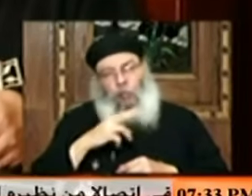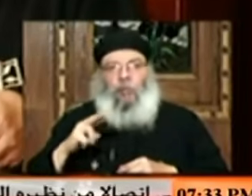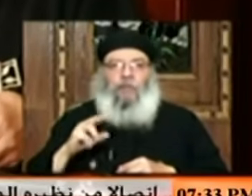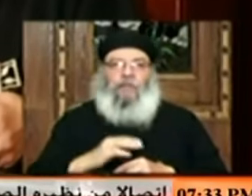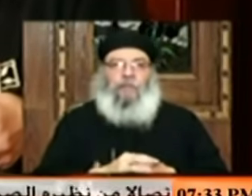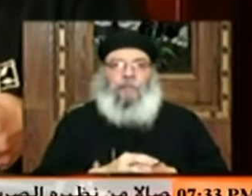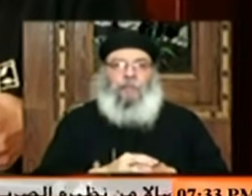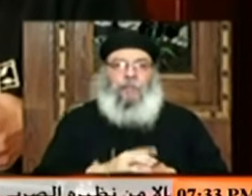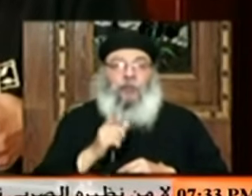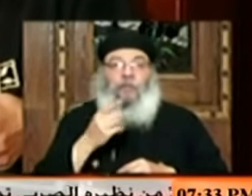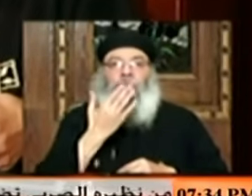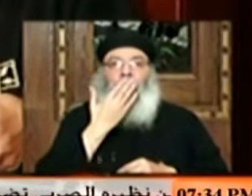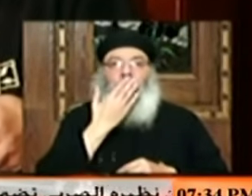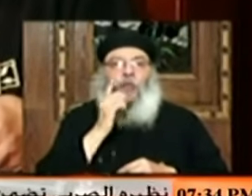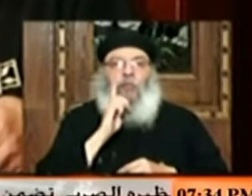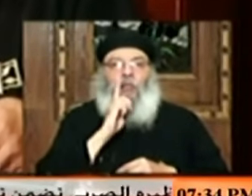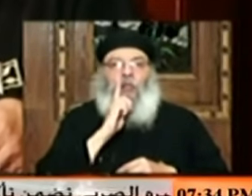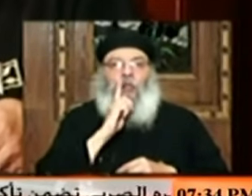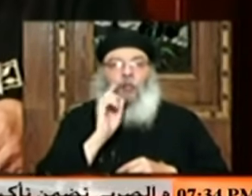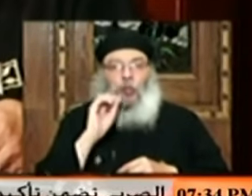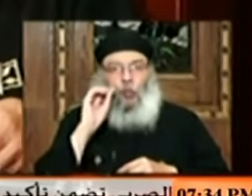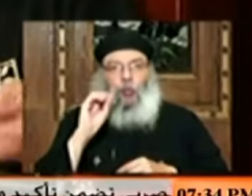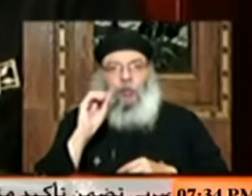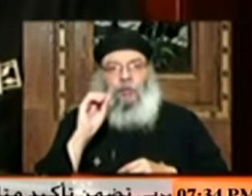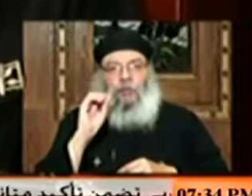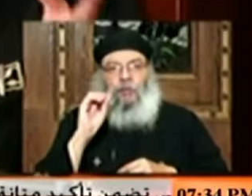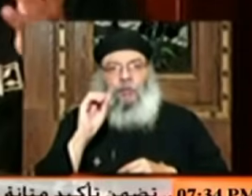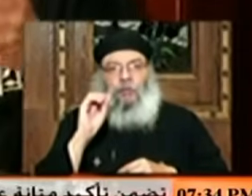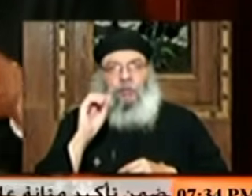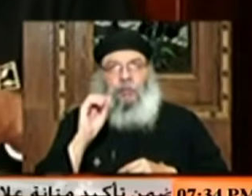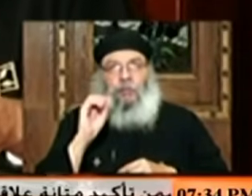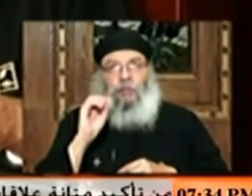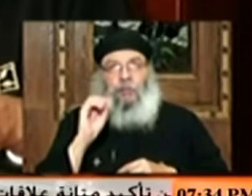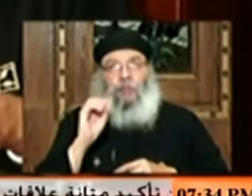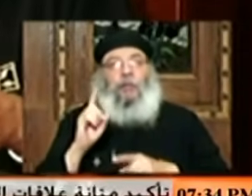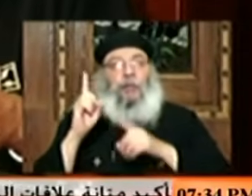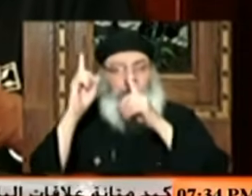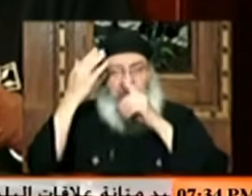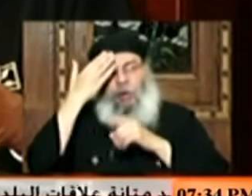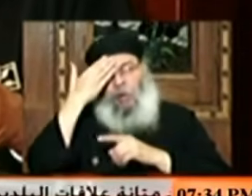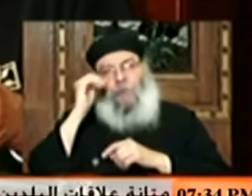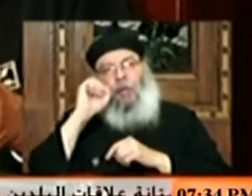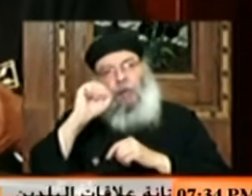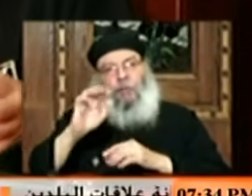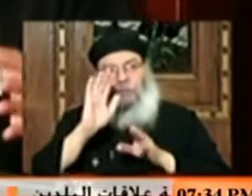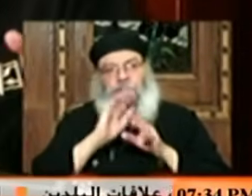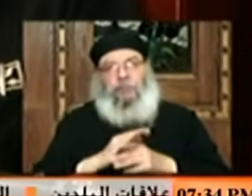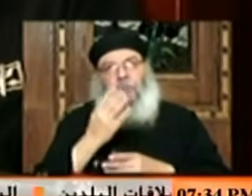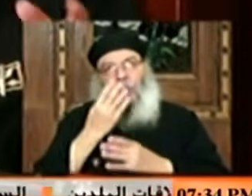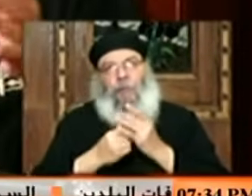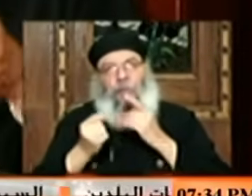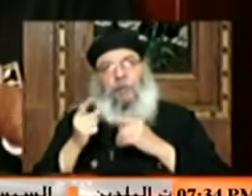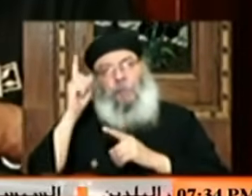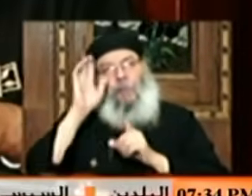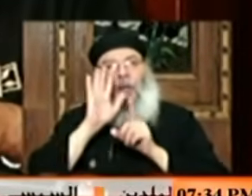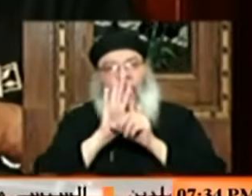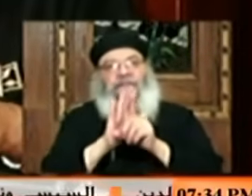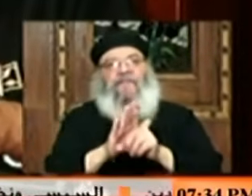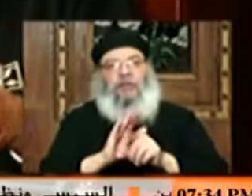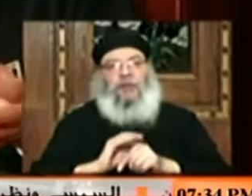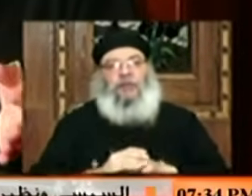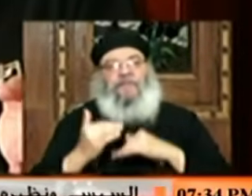يوم نلاقي الاب والام يردوا عليه ويقولوا له ايه ربنا يبارك لك يا ابني ربنا يحفظك في